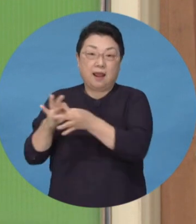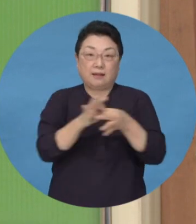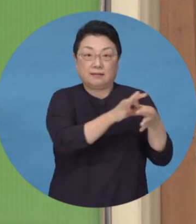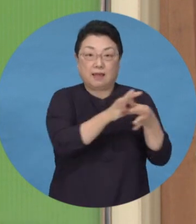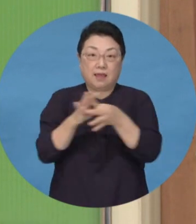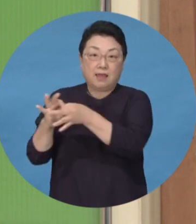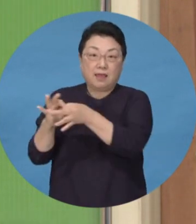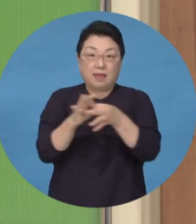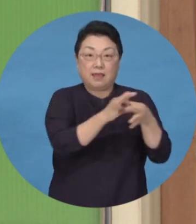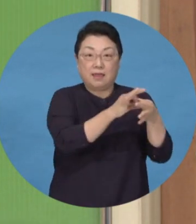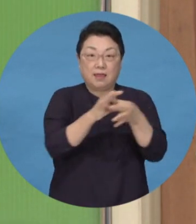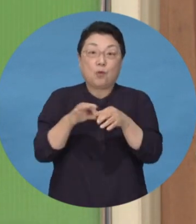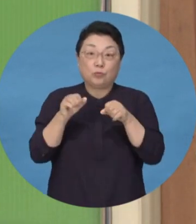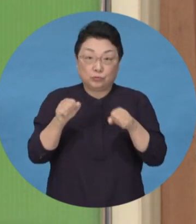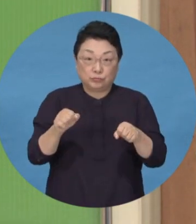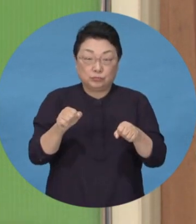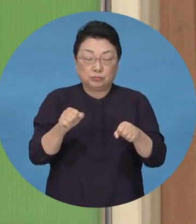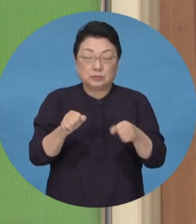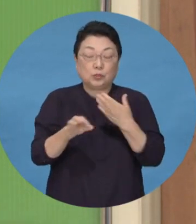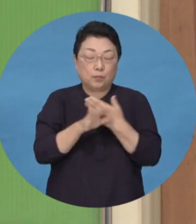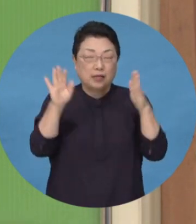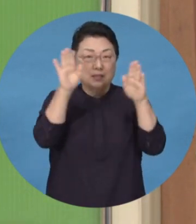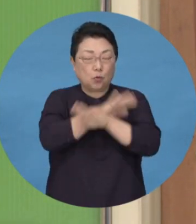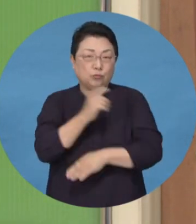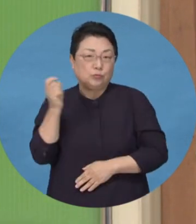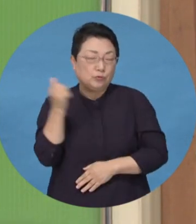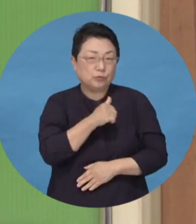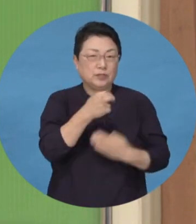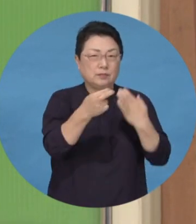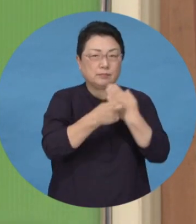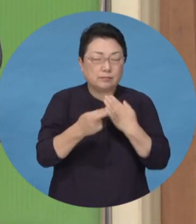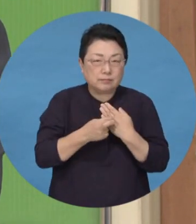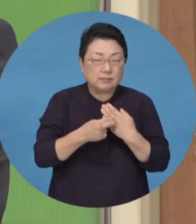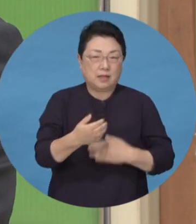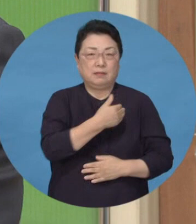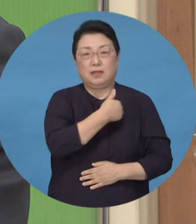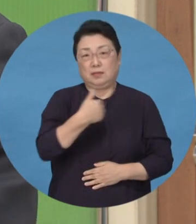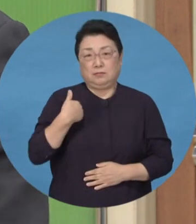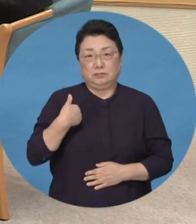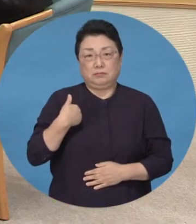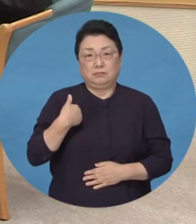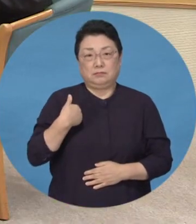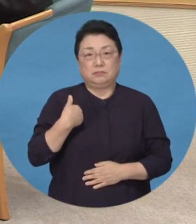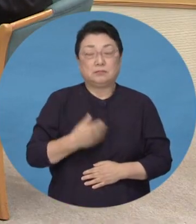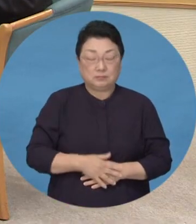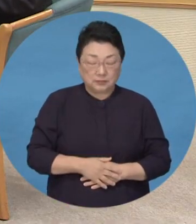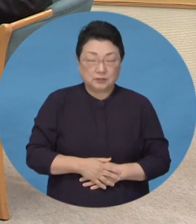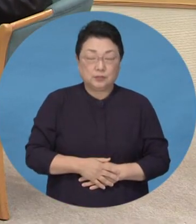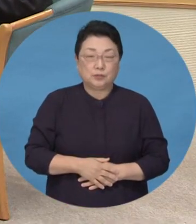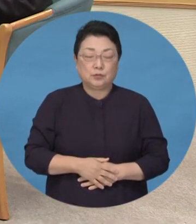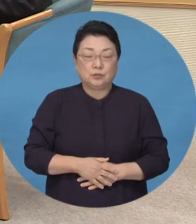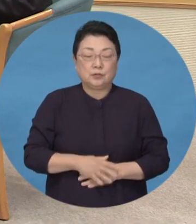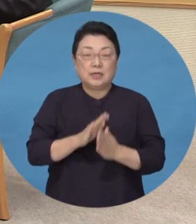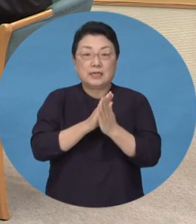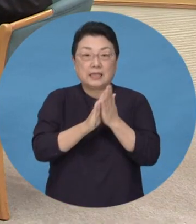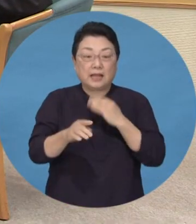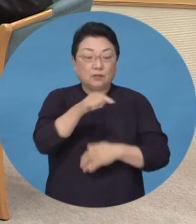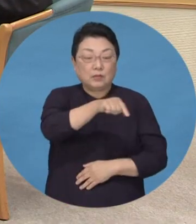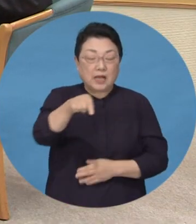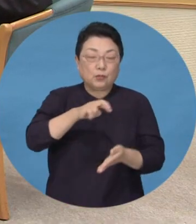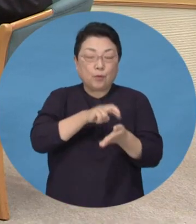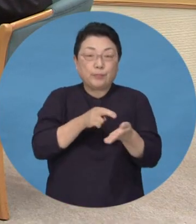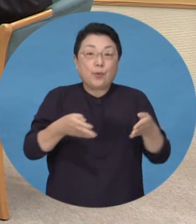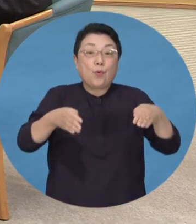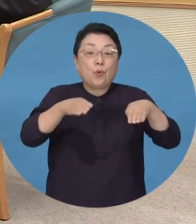お香を構築することで夜間救急が可能になるようなところもあろうかと思いますしまあそういう高県内の病院間の連携